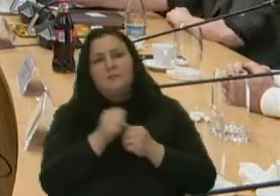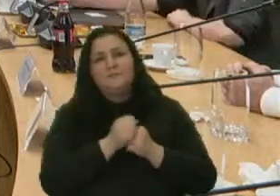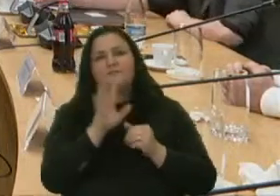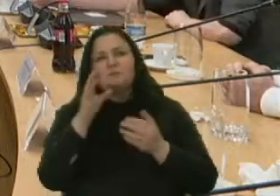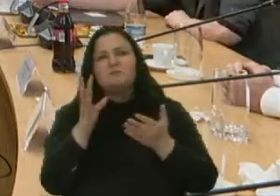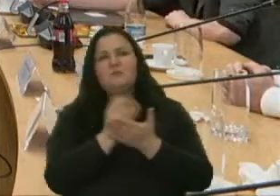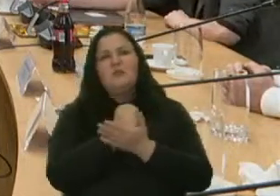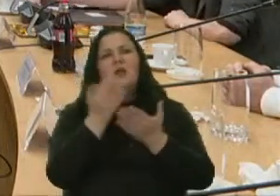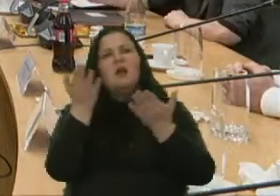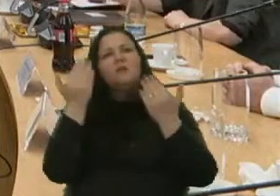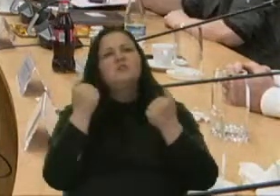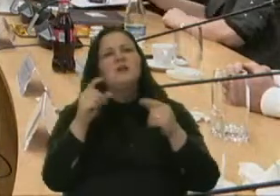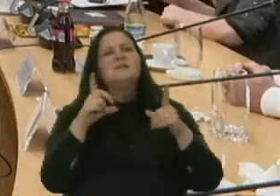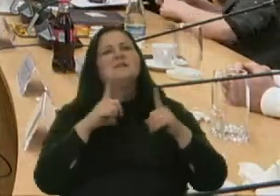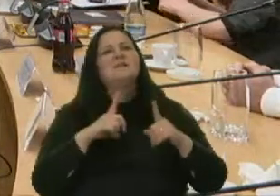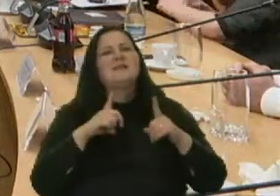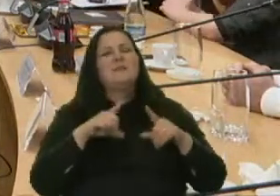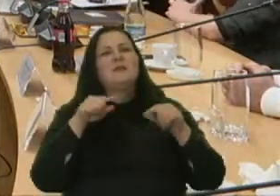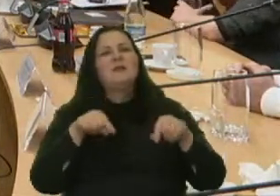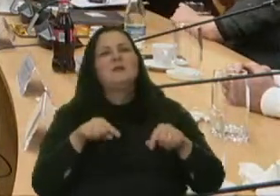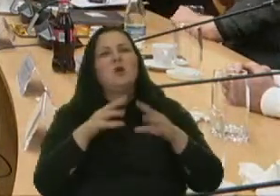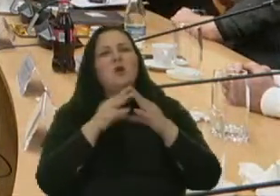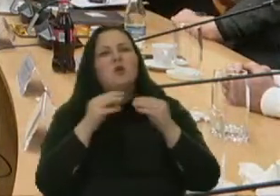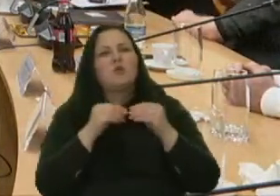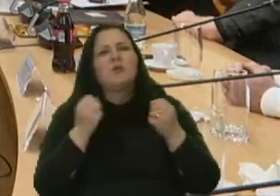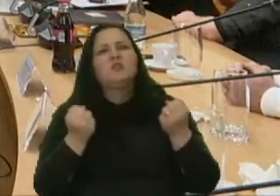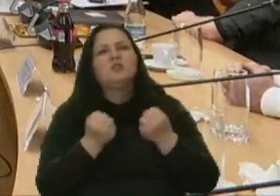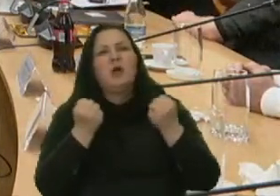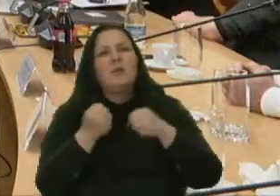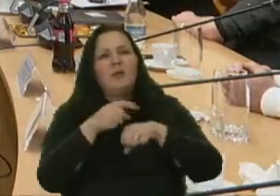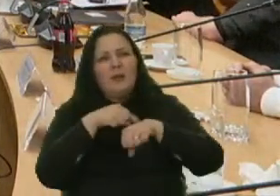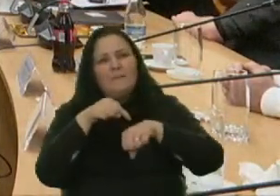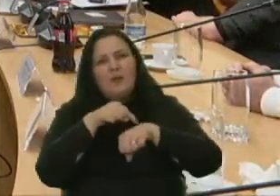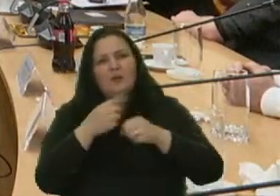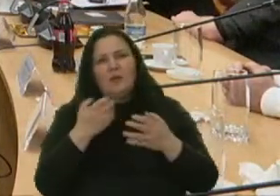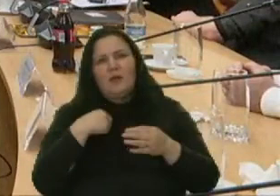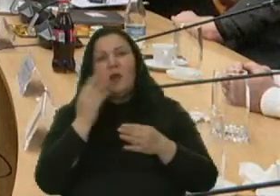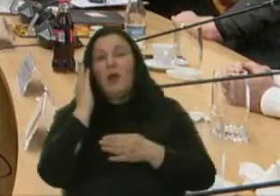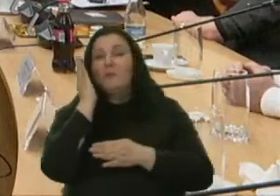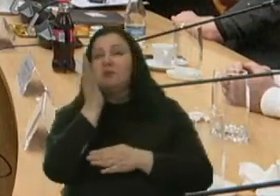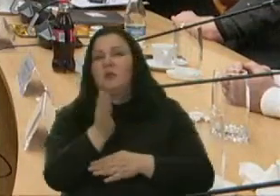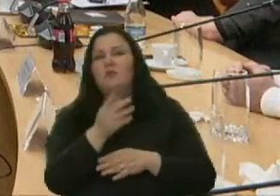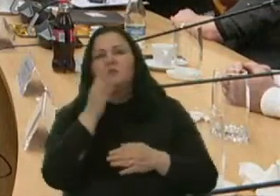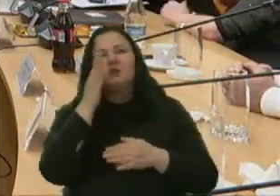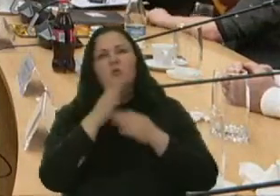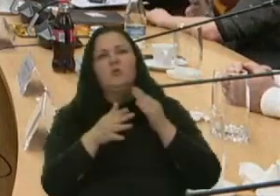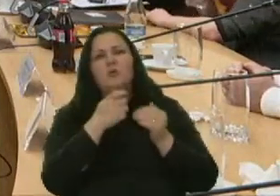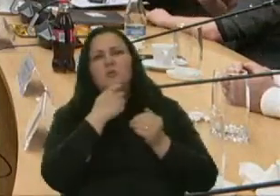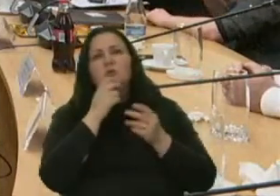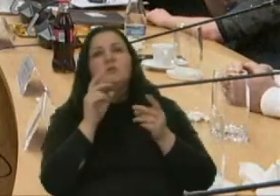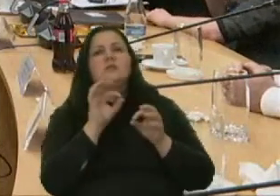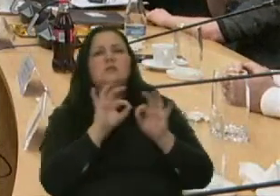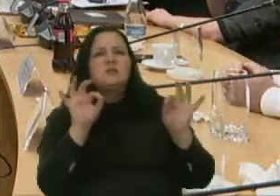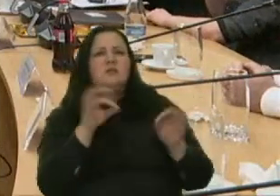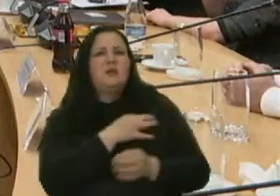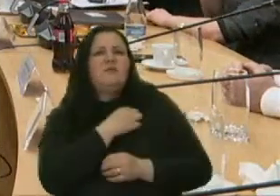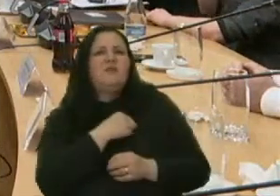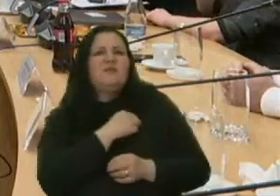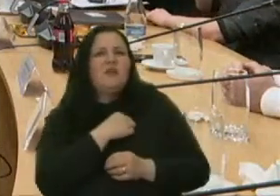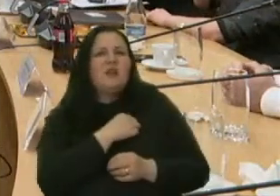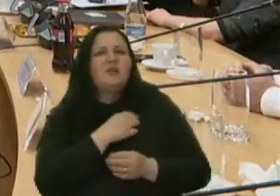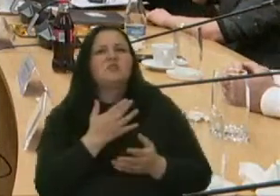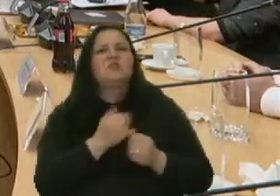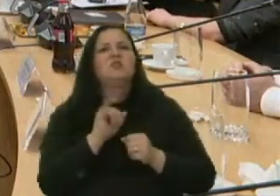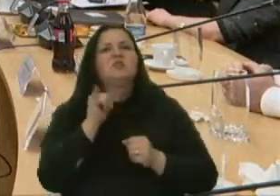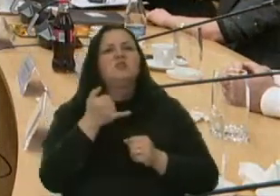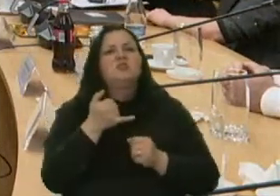reușit să aducă stabilitate în România poate în cea mai grea perioadă prin care am trecut în în ultimii ani sigur că vă deranjează foarte tare lucrul ăsta și